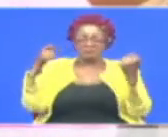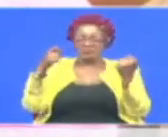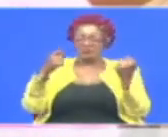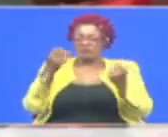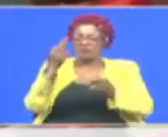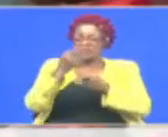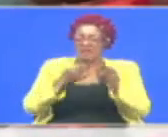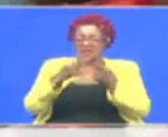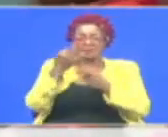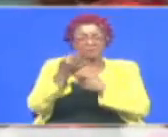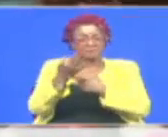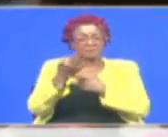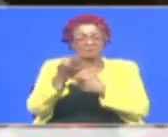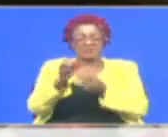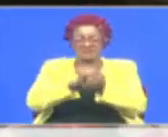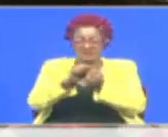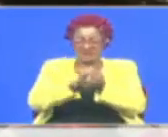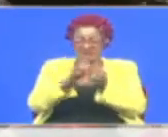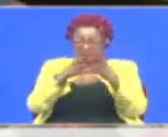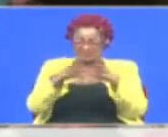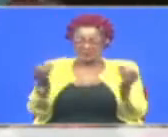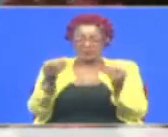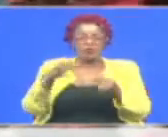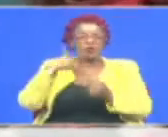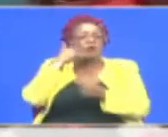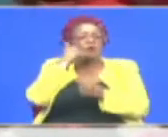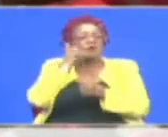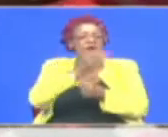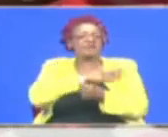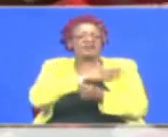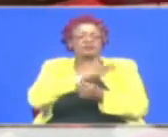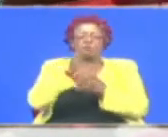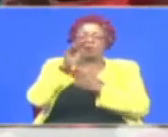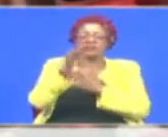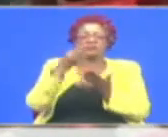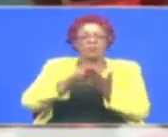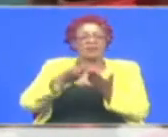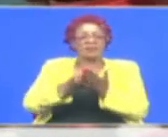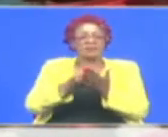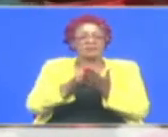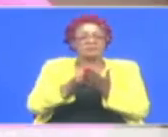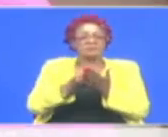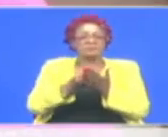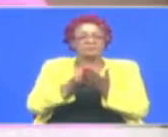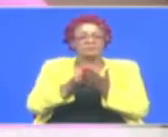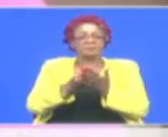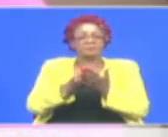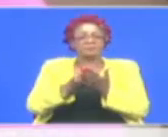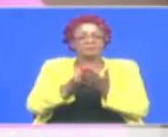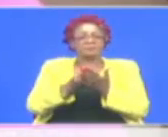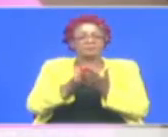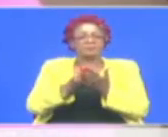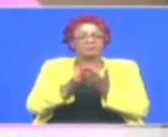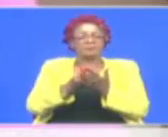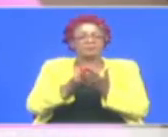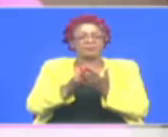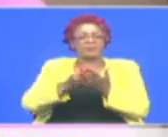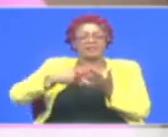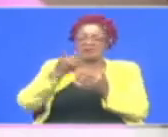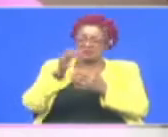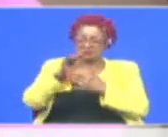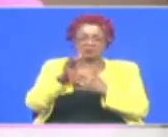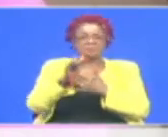ila Ijumaa aliyotoweka alimpigia rafikiye simu kuomba pesa na mwingi wa mababaiko. Niko hosi tafadhali